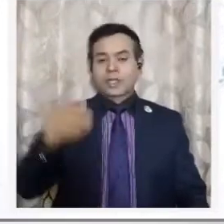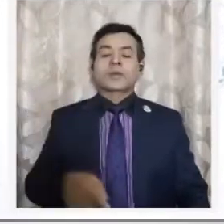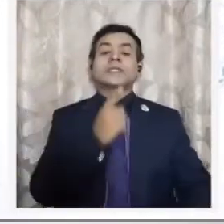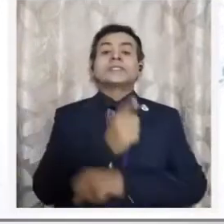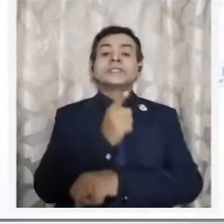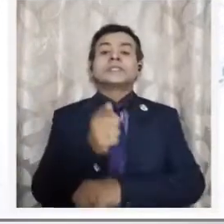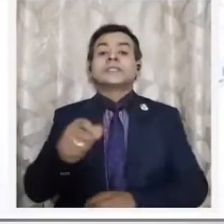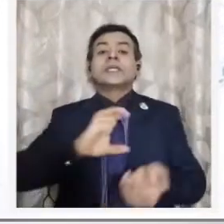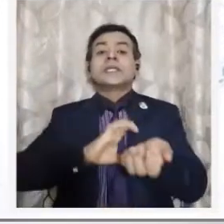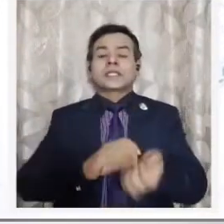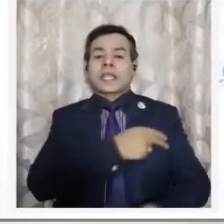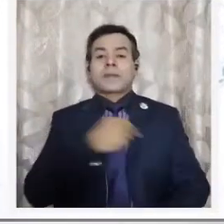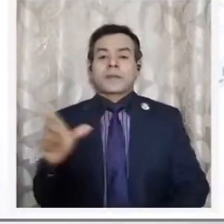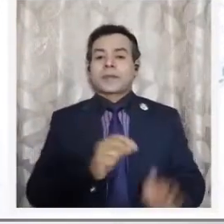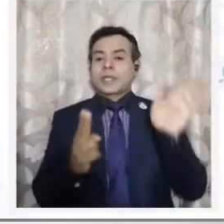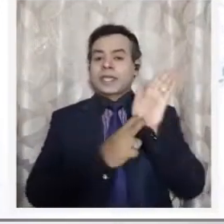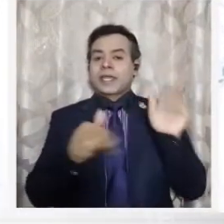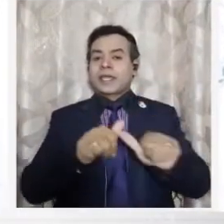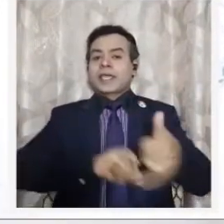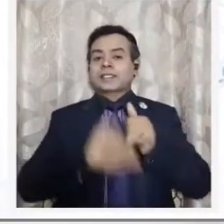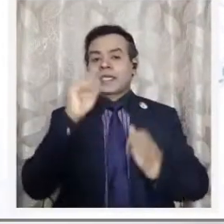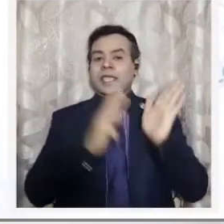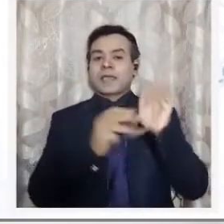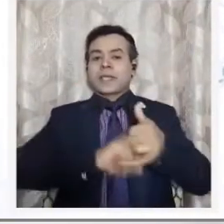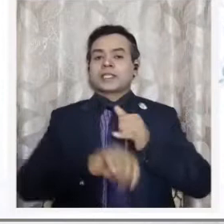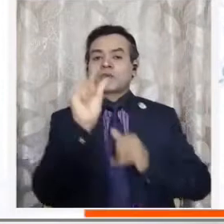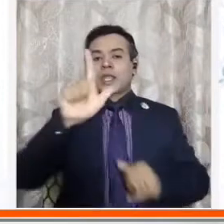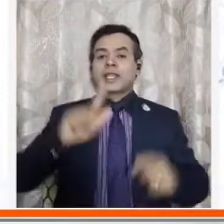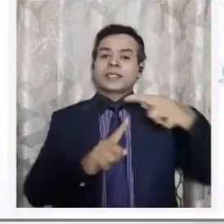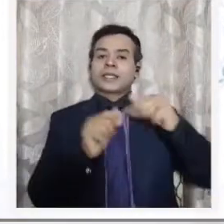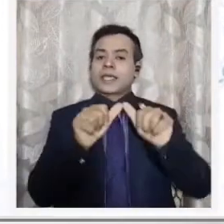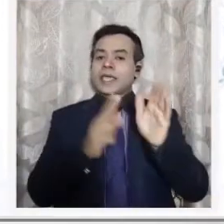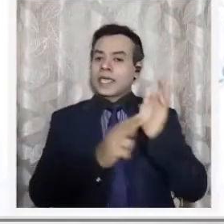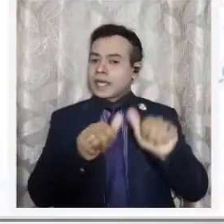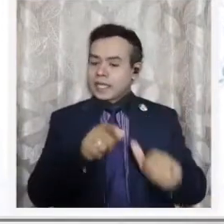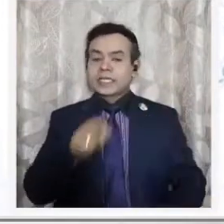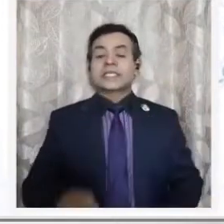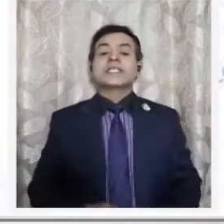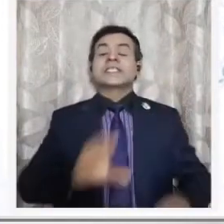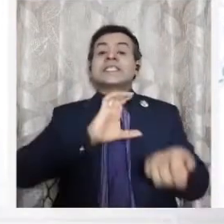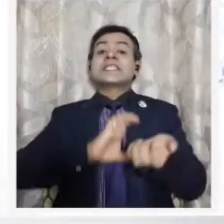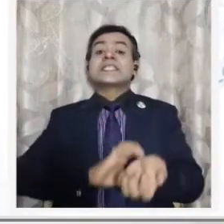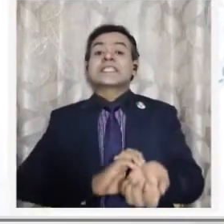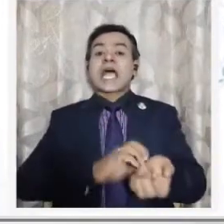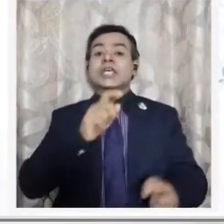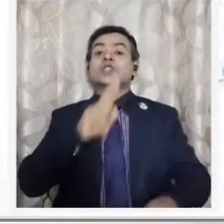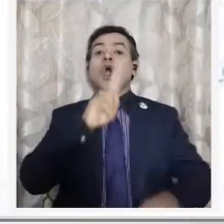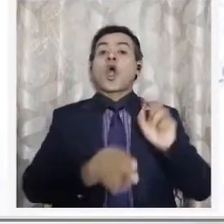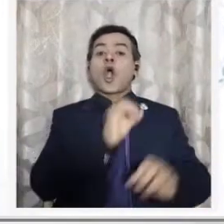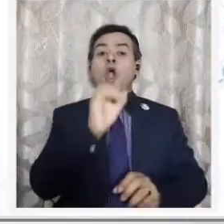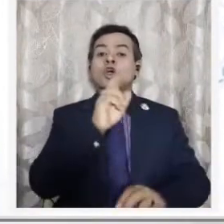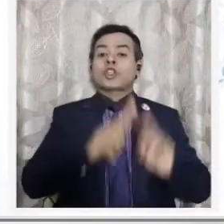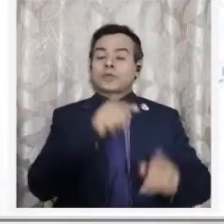17875 জনের নমুনা পরীক্ষা করে 3775 জনের করোনা ভাইরাস শনাক্ত হয়েছে। নতুন করে আরো 41